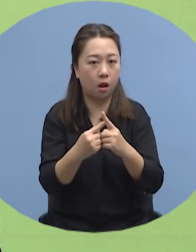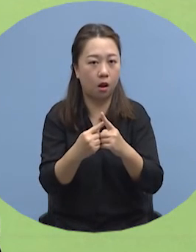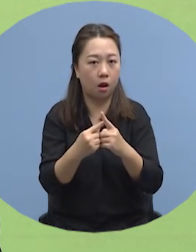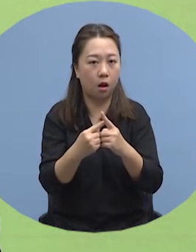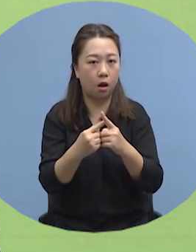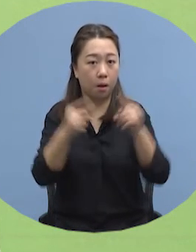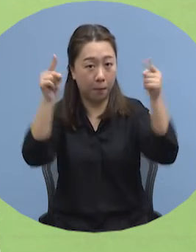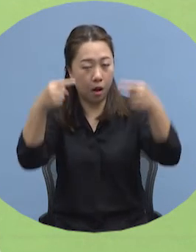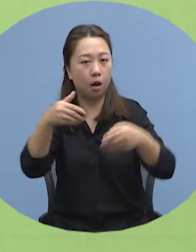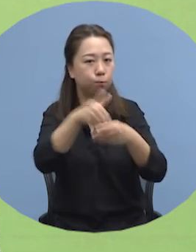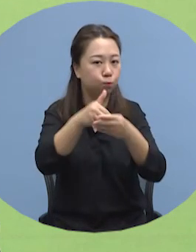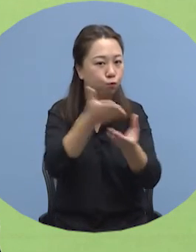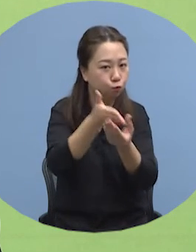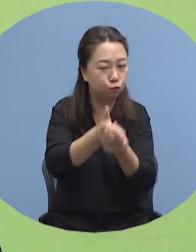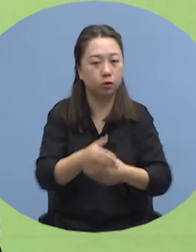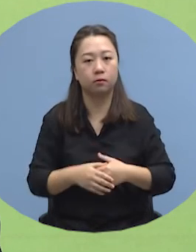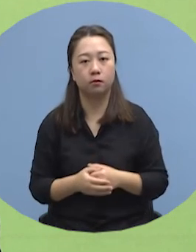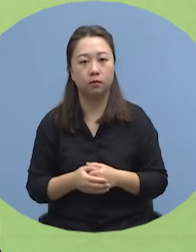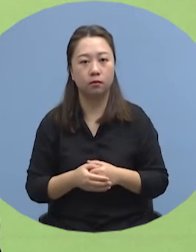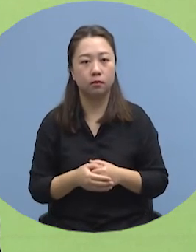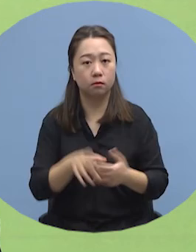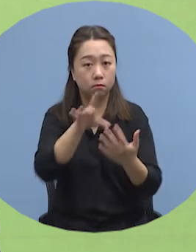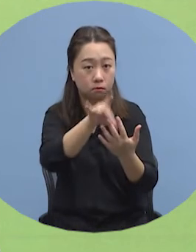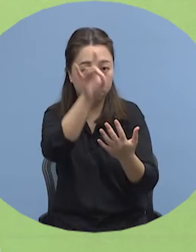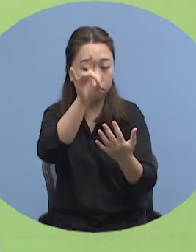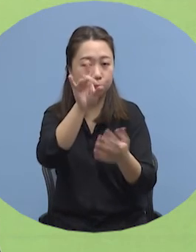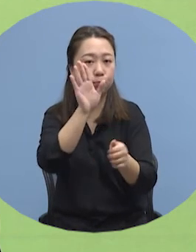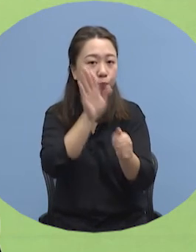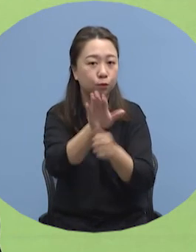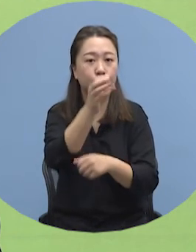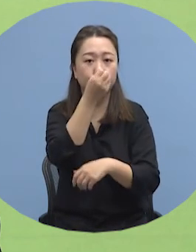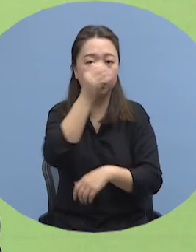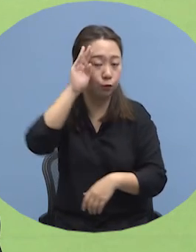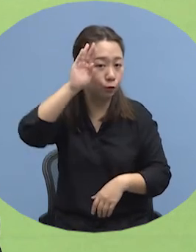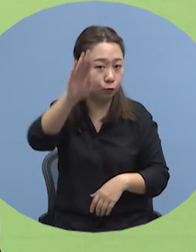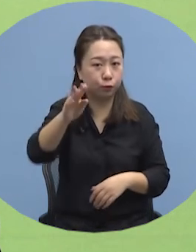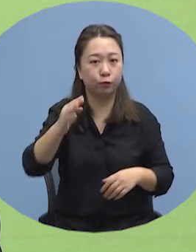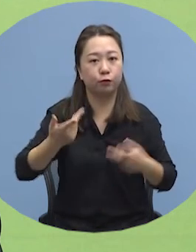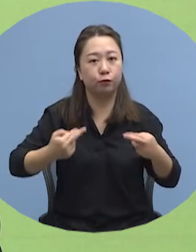日踴躍投票，去選出一個為香港未來